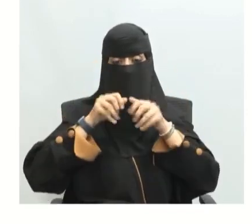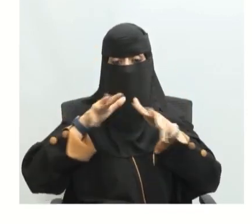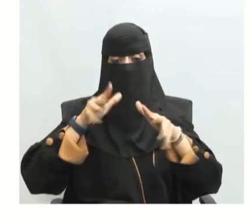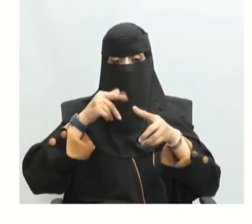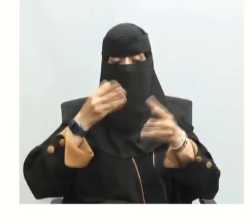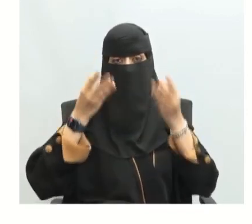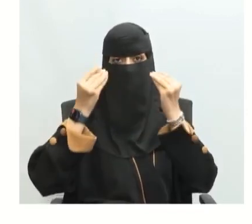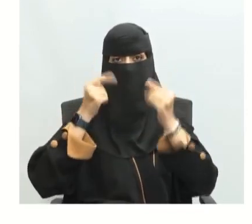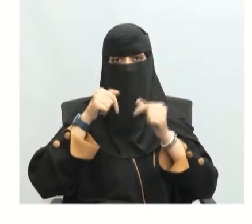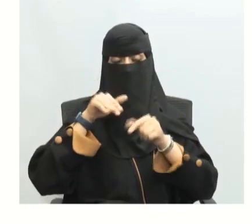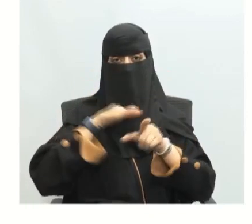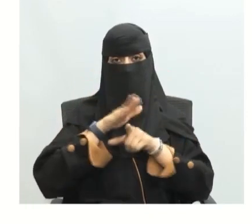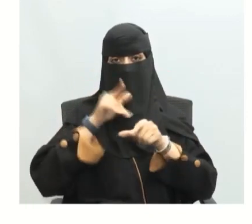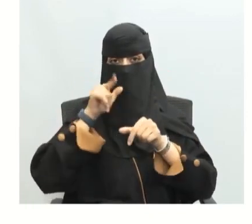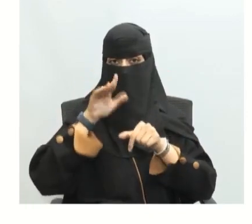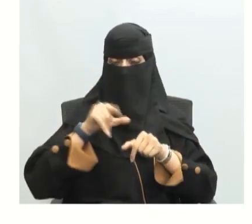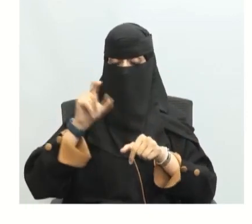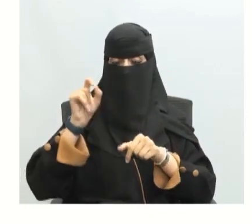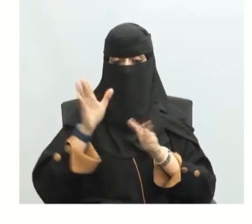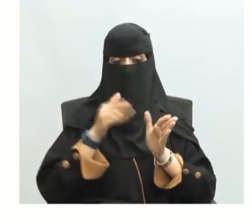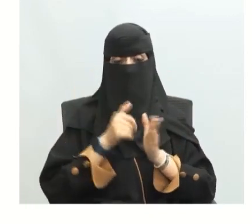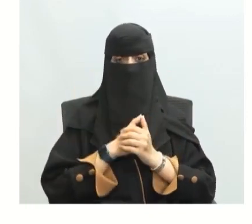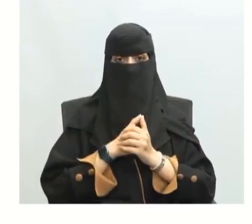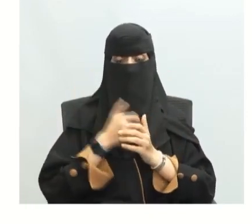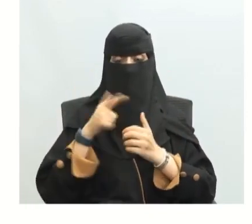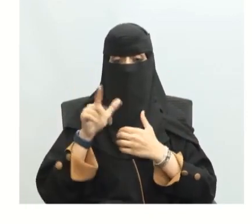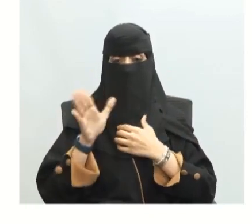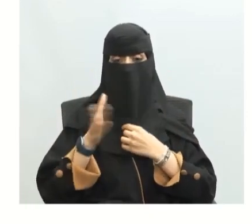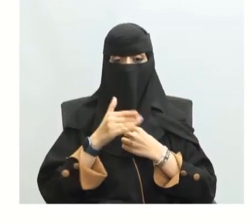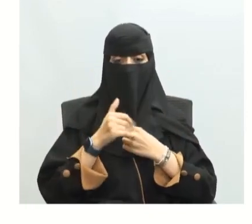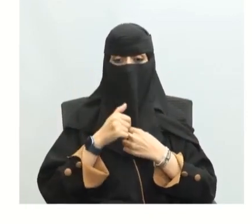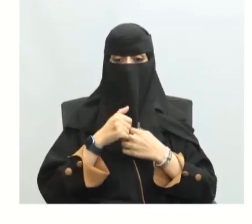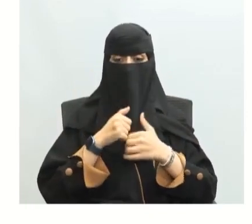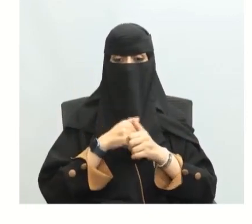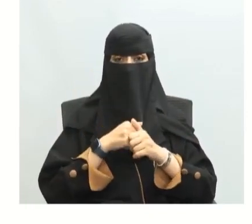ثقافتنا الوطنيه احسنتم العباره صحيحه